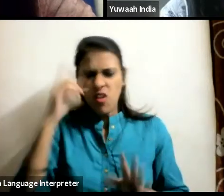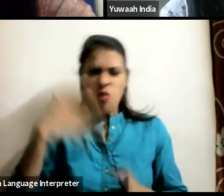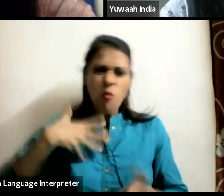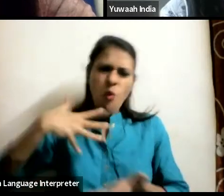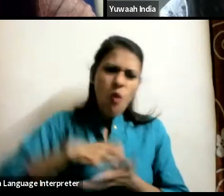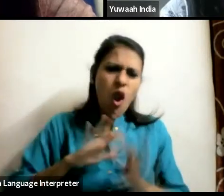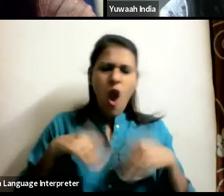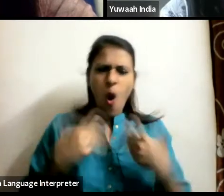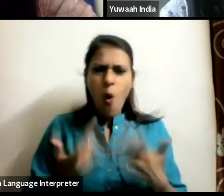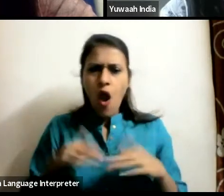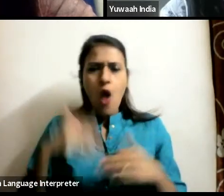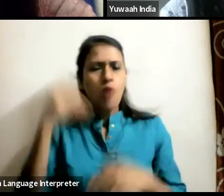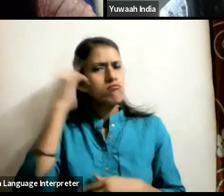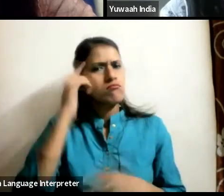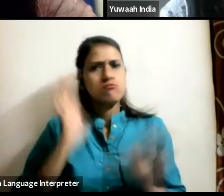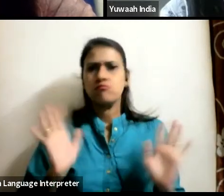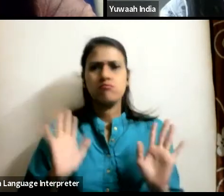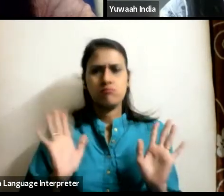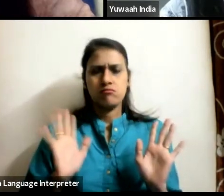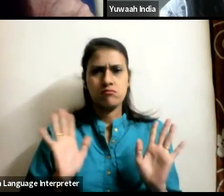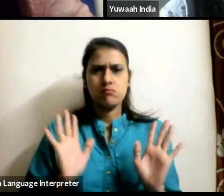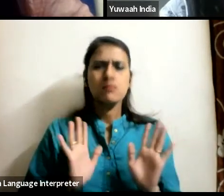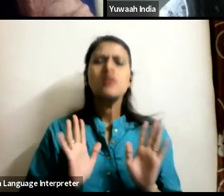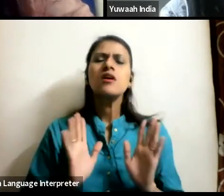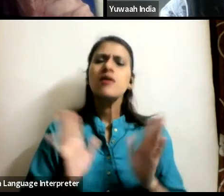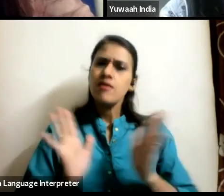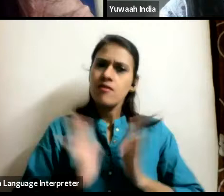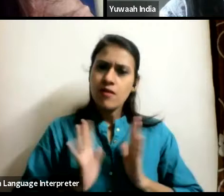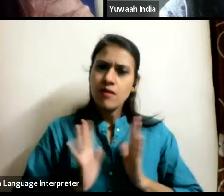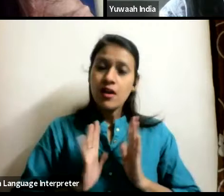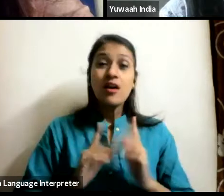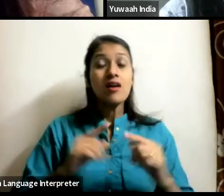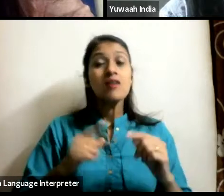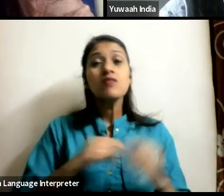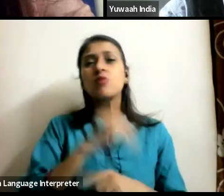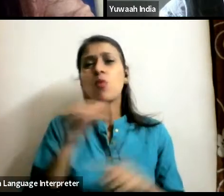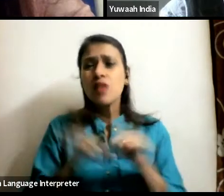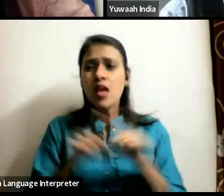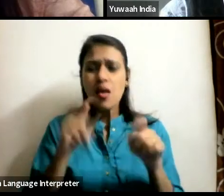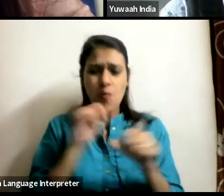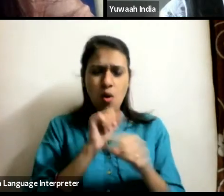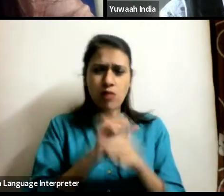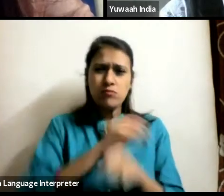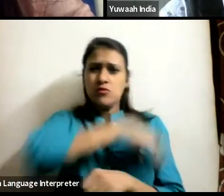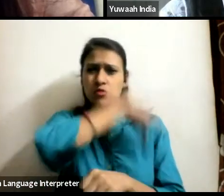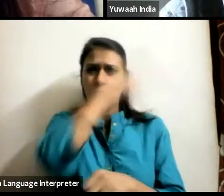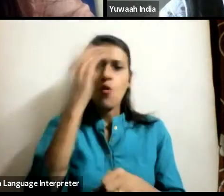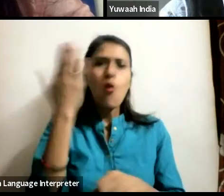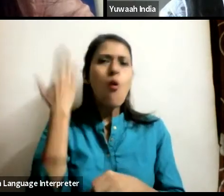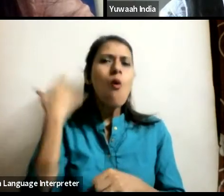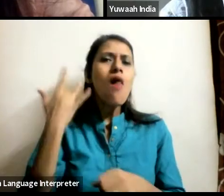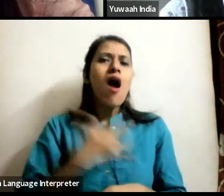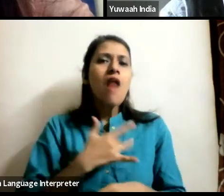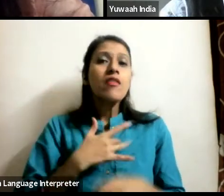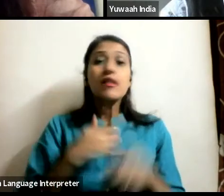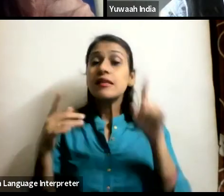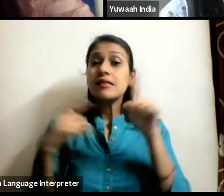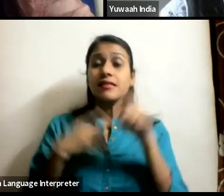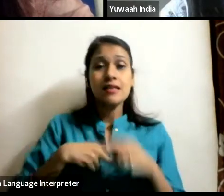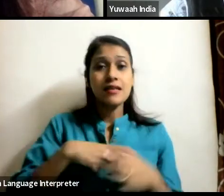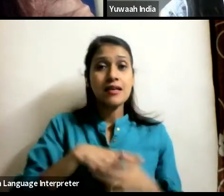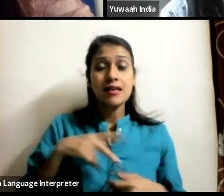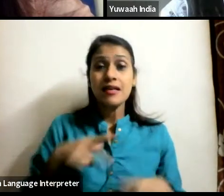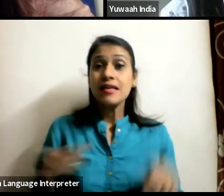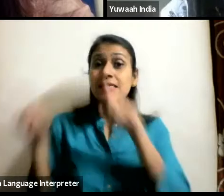बहुत एग्रेसिवली अपने डेली रूटीन के काम में ना जाएं, जितना हो सके आराम करें, अपनी बॉडी की